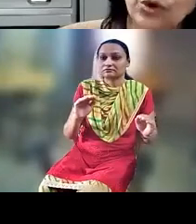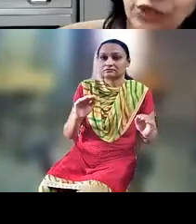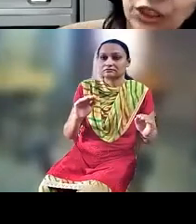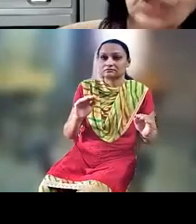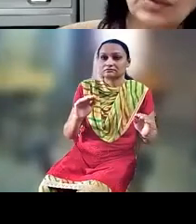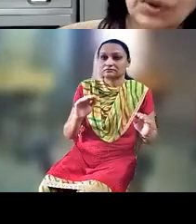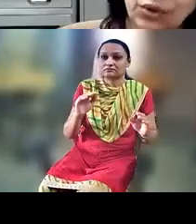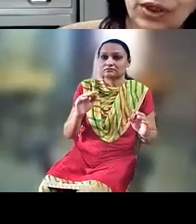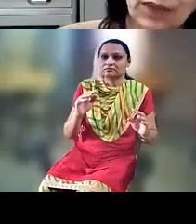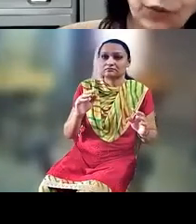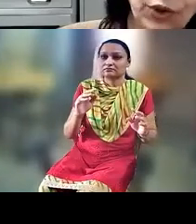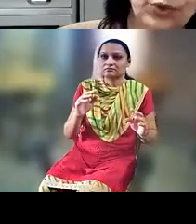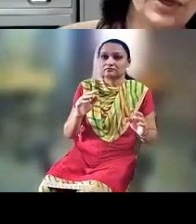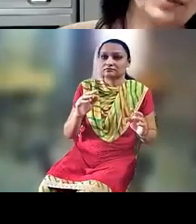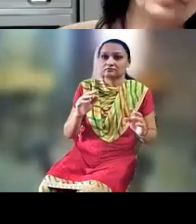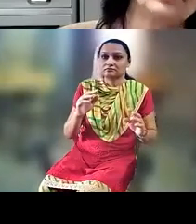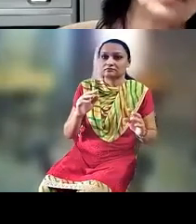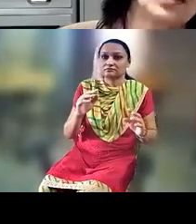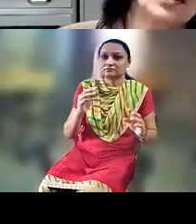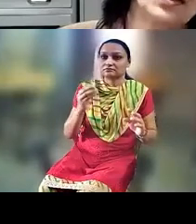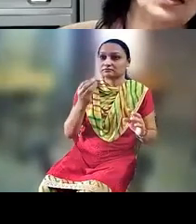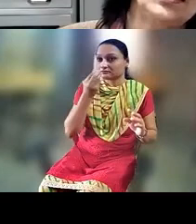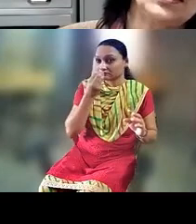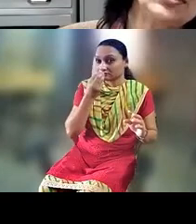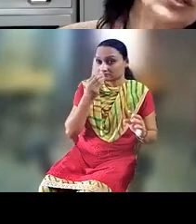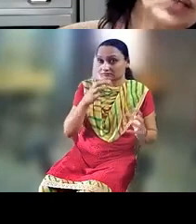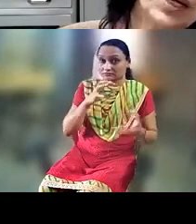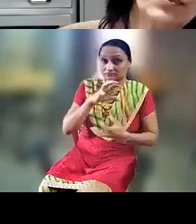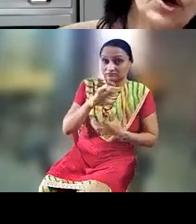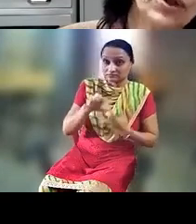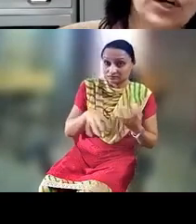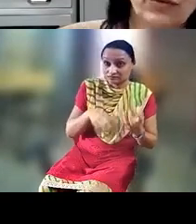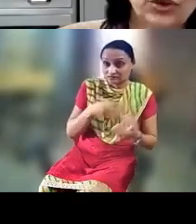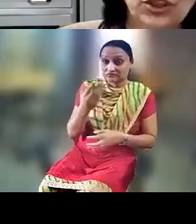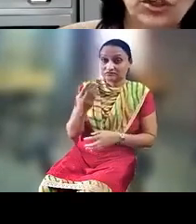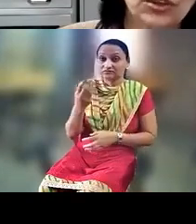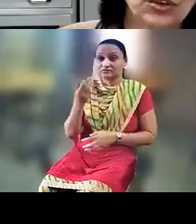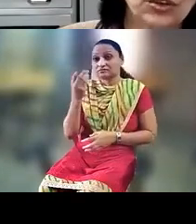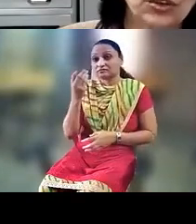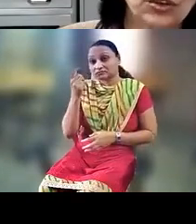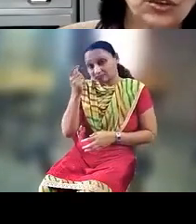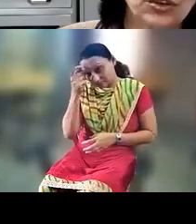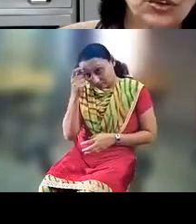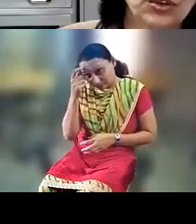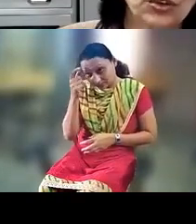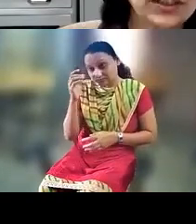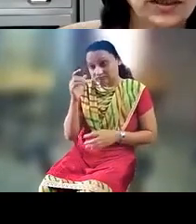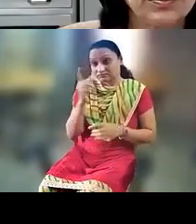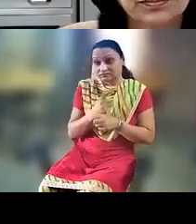तो न्यूट्रिशन उनका पुअर हो गया। टीचर्स के लिए बहुत कंफ्यूजन और स्ट्रेस था।